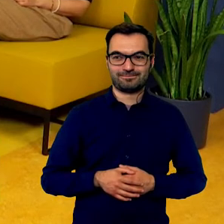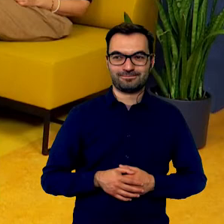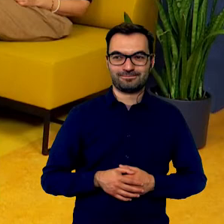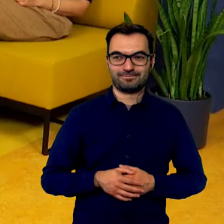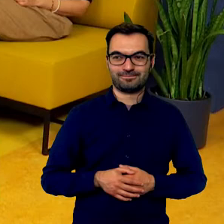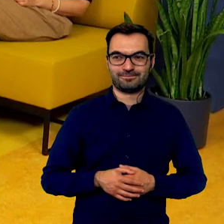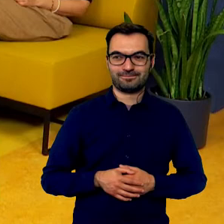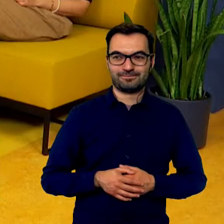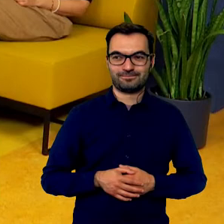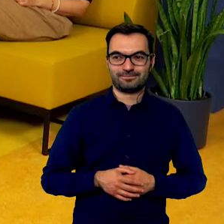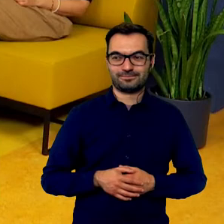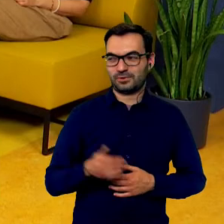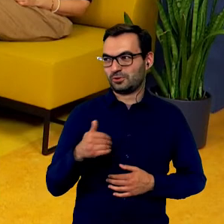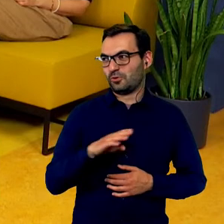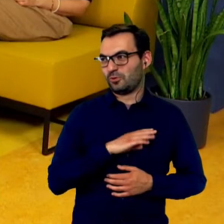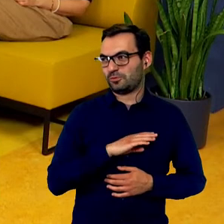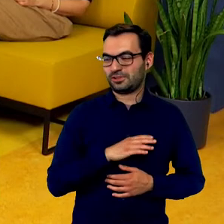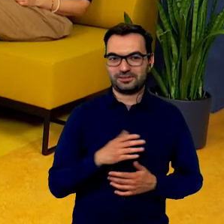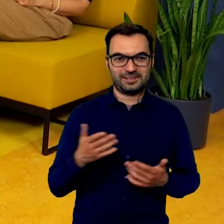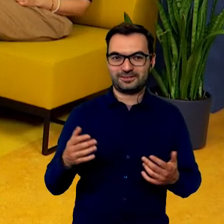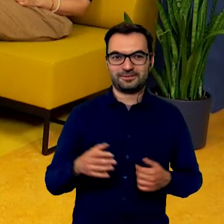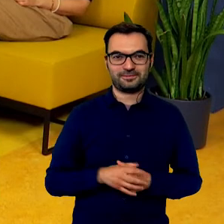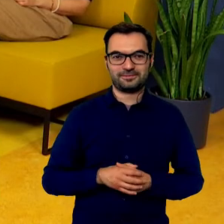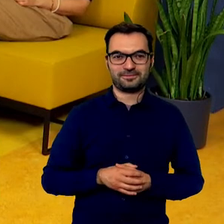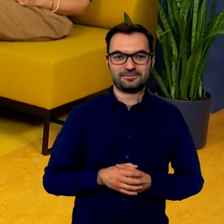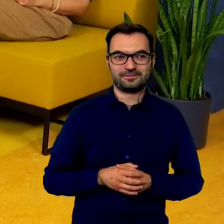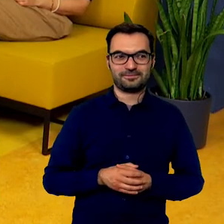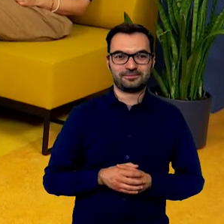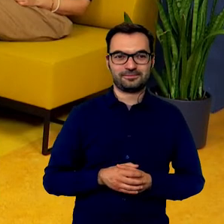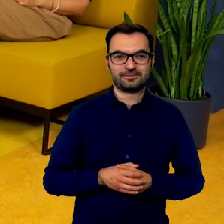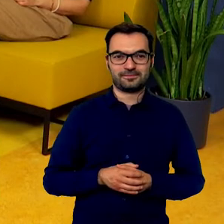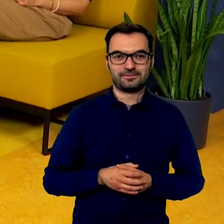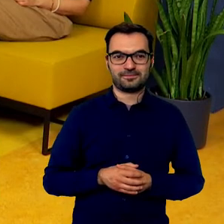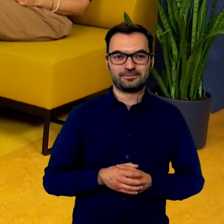Może umrzesz, jak zjesz. Nie wiem. Właśnie, może jakiś... Jak w raju.